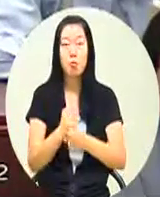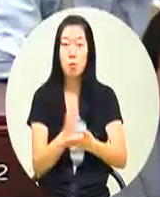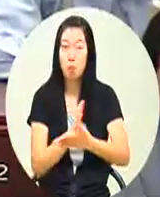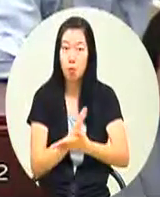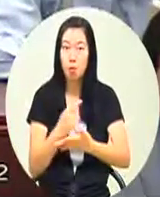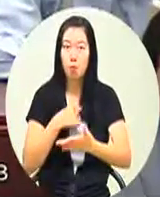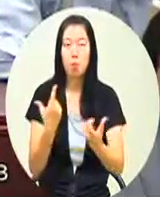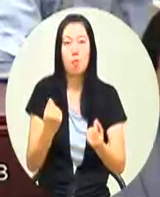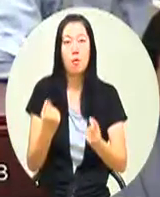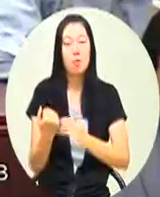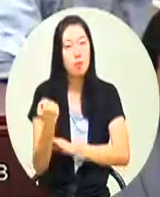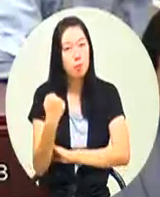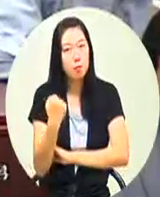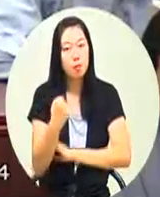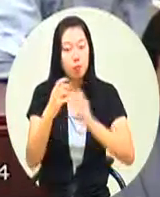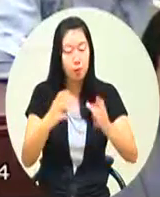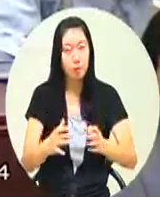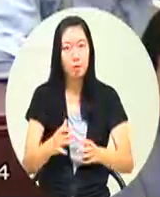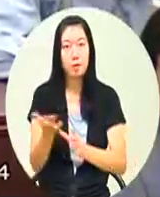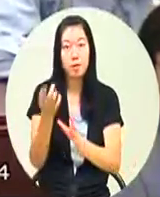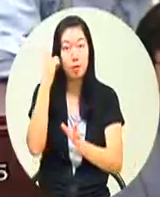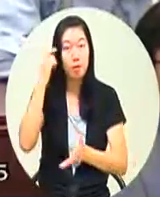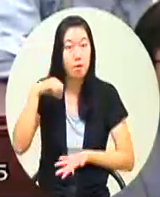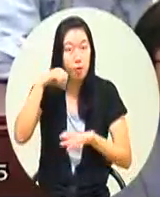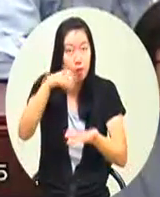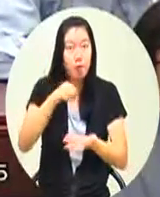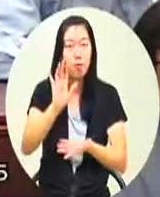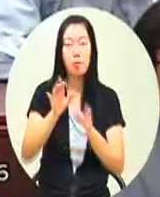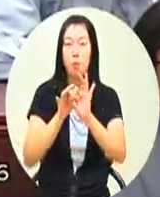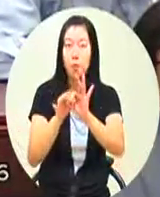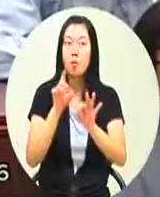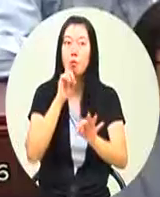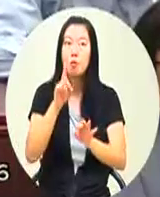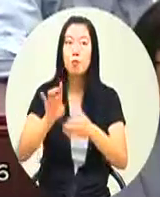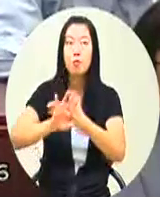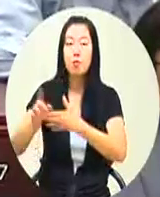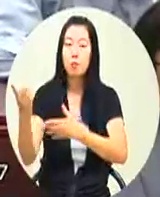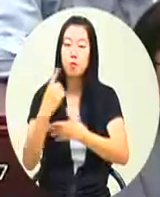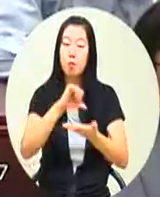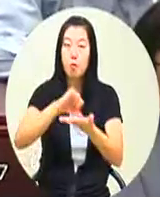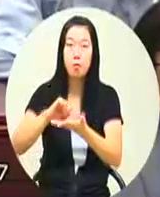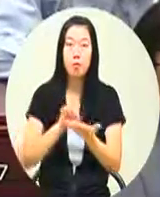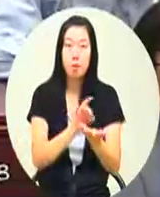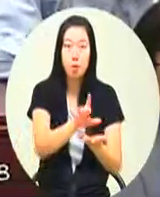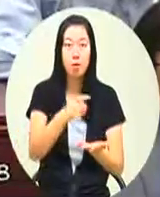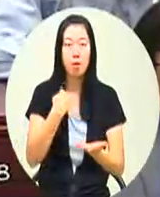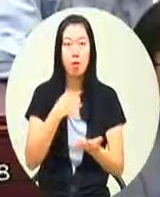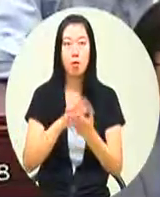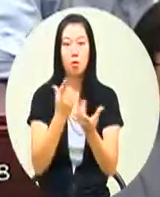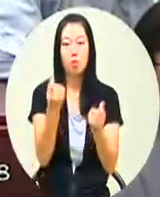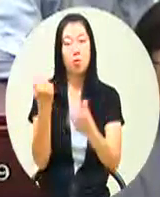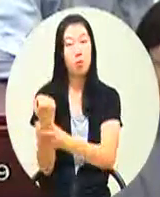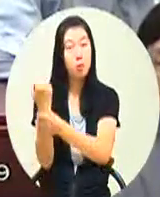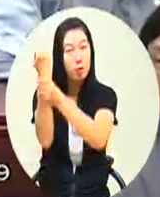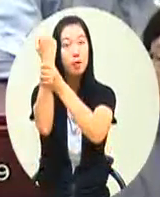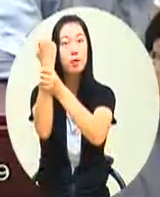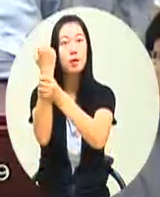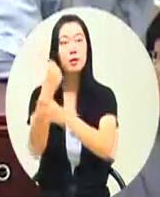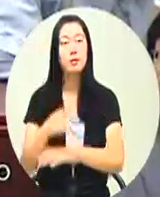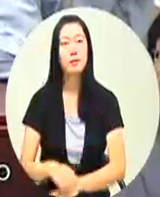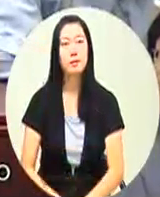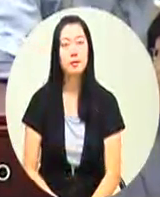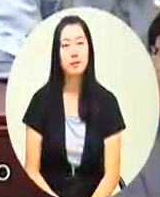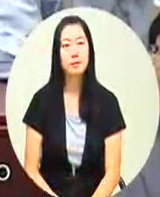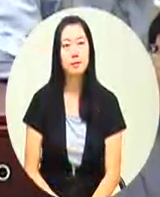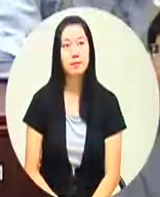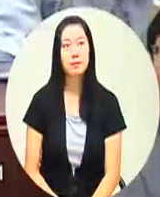们积极来办理。至于刚刚特别提到的有关移除外来种这个部分，我想会，我很支持我们邱议员的一个想